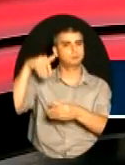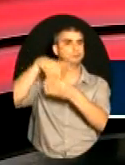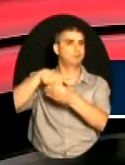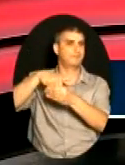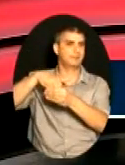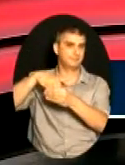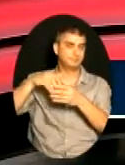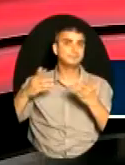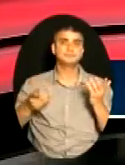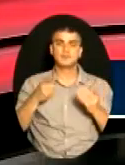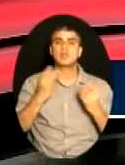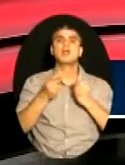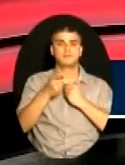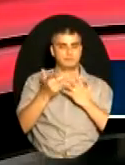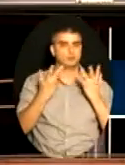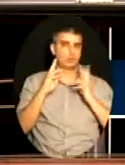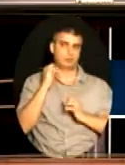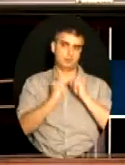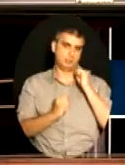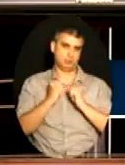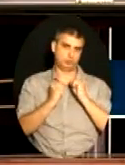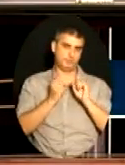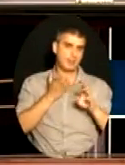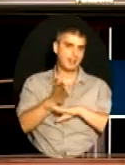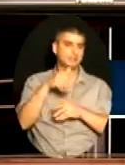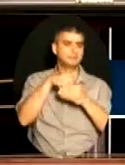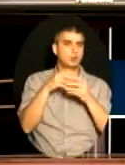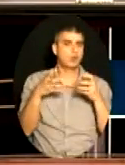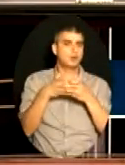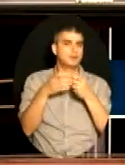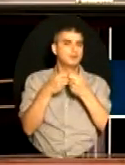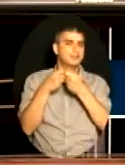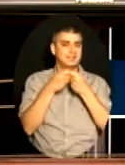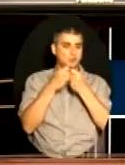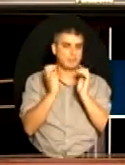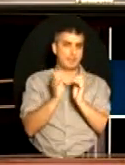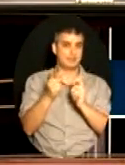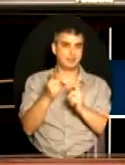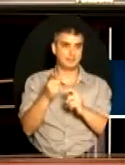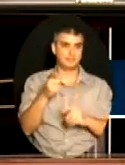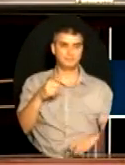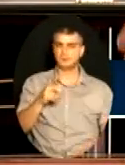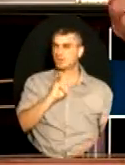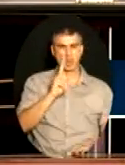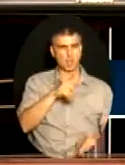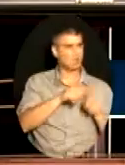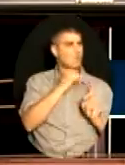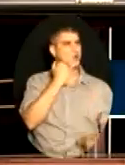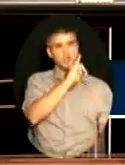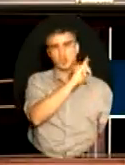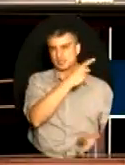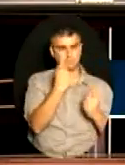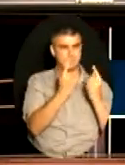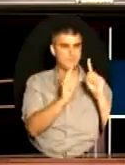לזה. הדברים האלה הם הרבה יותר קשים להיכנס לתוך אותם ארגונים, אני מדבר הארגונים האמיתיים, לא יוקנעם, עוד הפעם